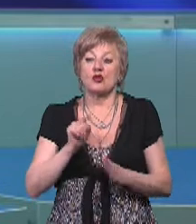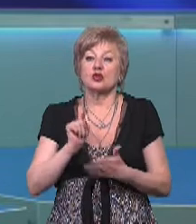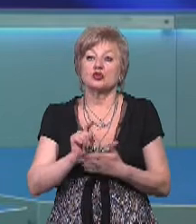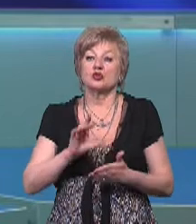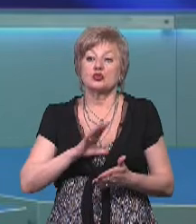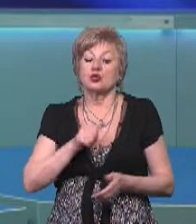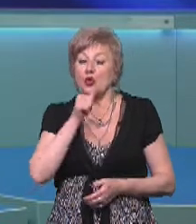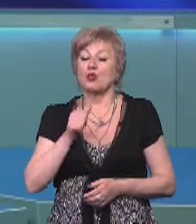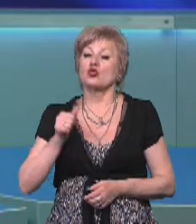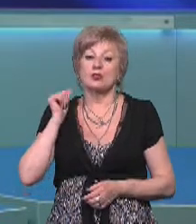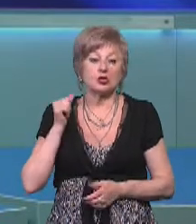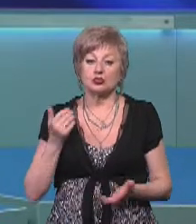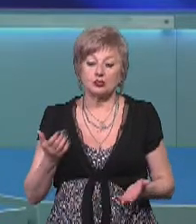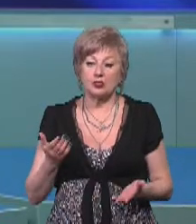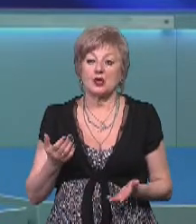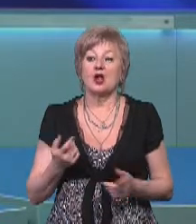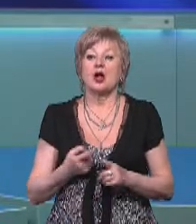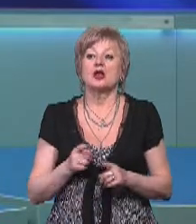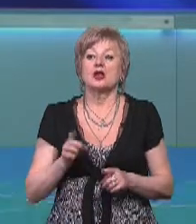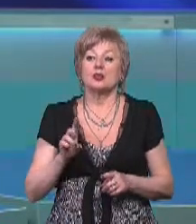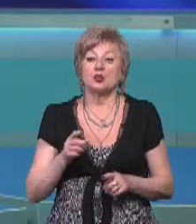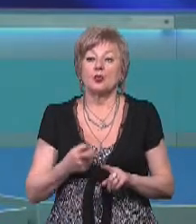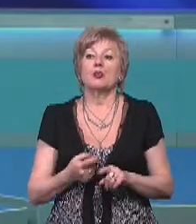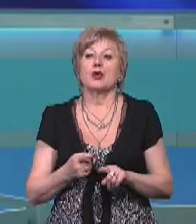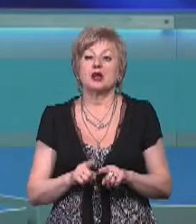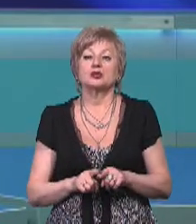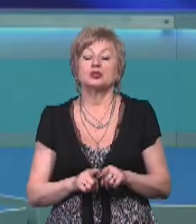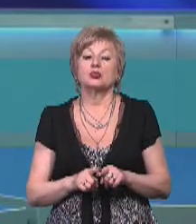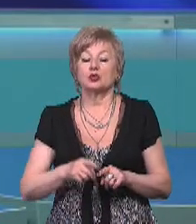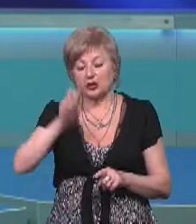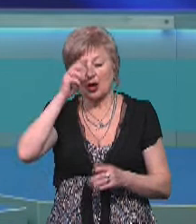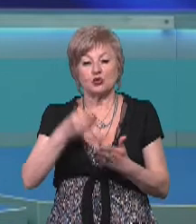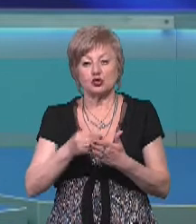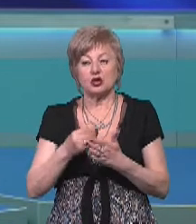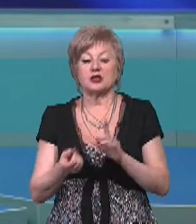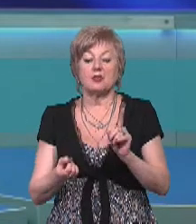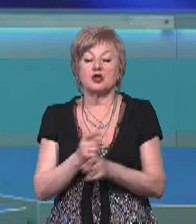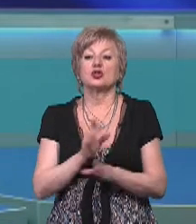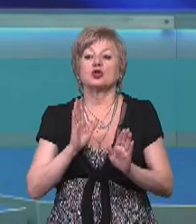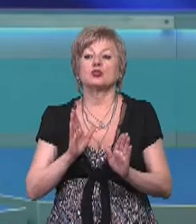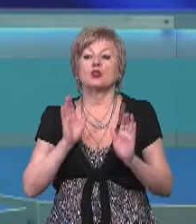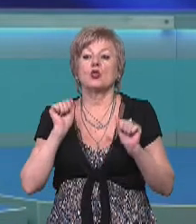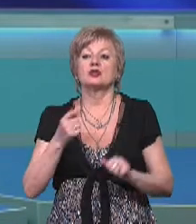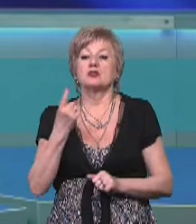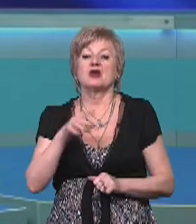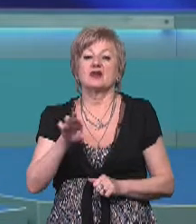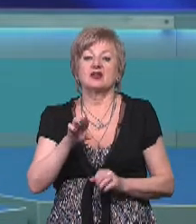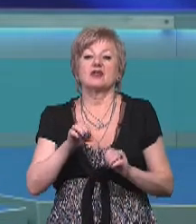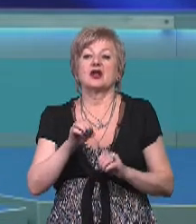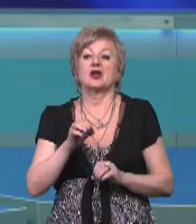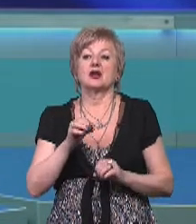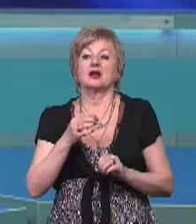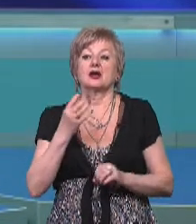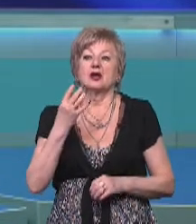відбутися ще в минулому році. І саме перейти на прямі міжбюджетні відносини вони зможуть лише з 1 січня